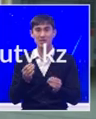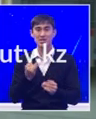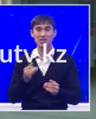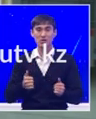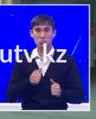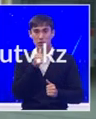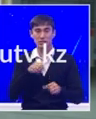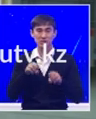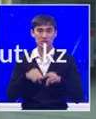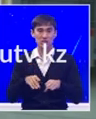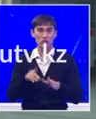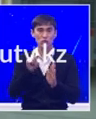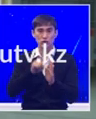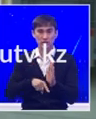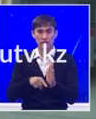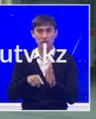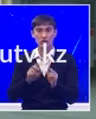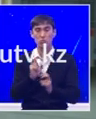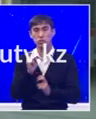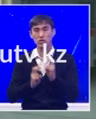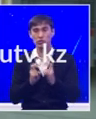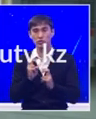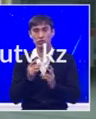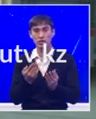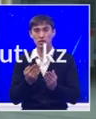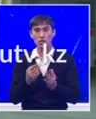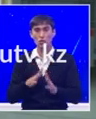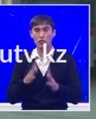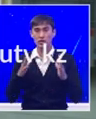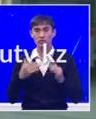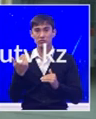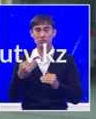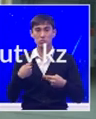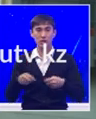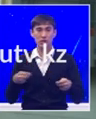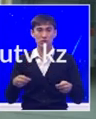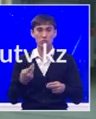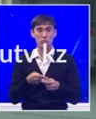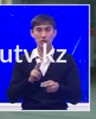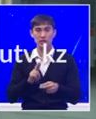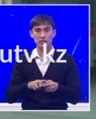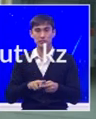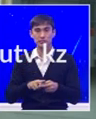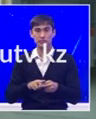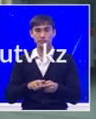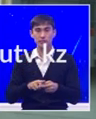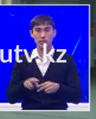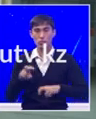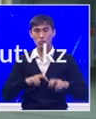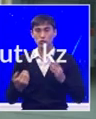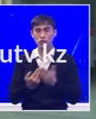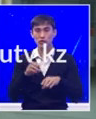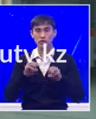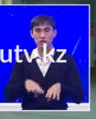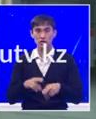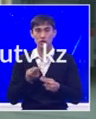пытаются найти решение, которое бы удешевило производство, либо увеличило бы их продажи. Но при этом поиск новых